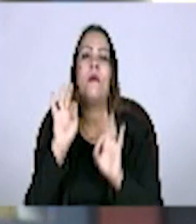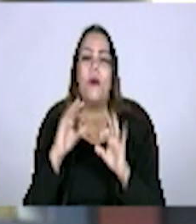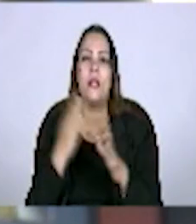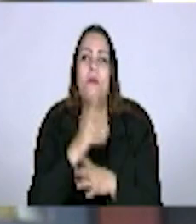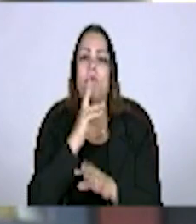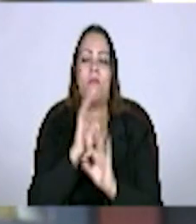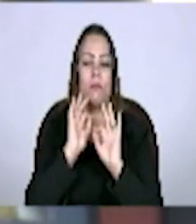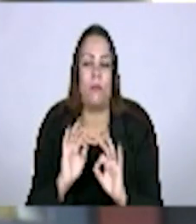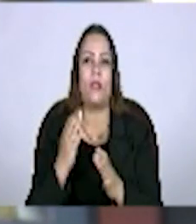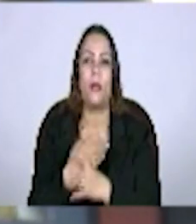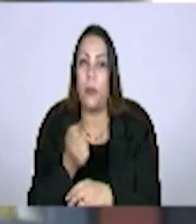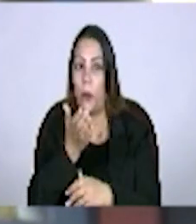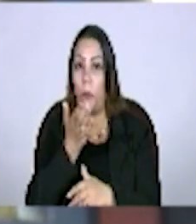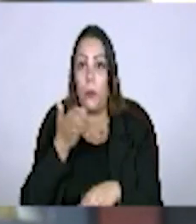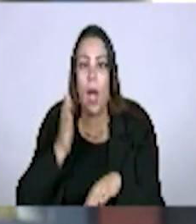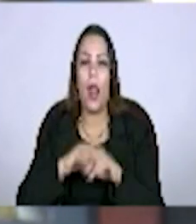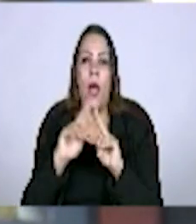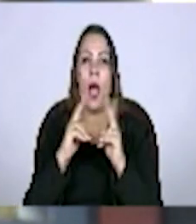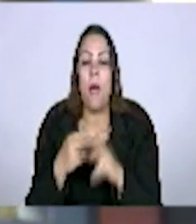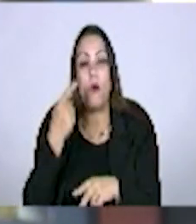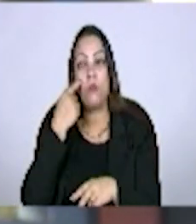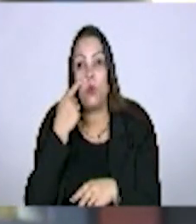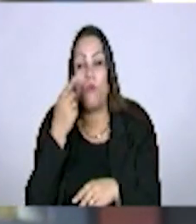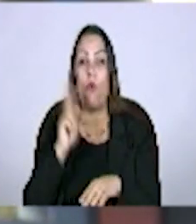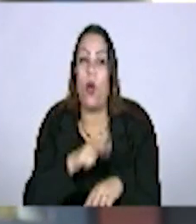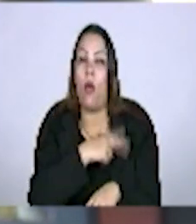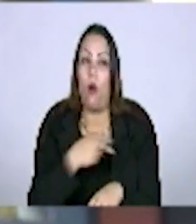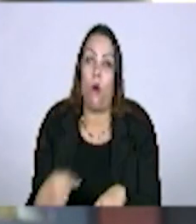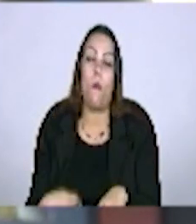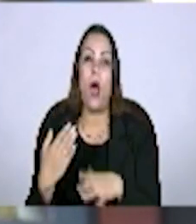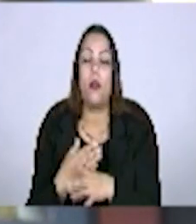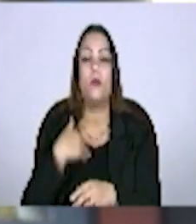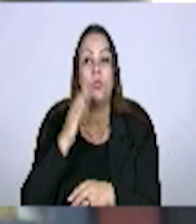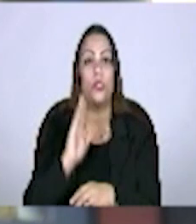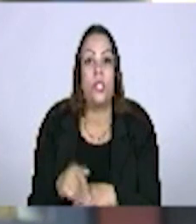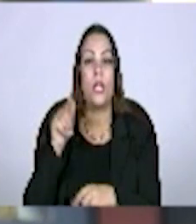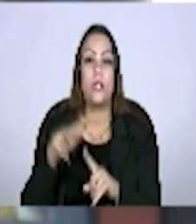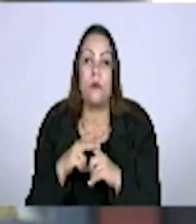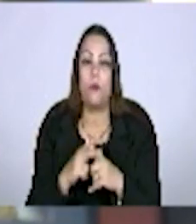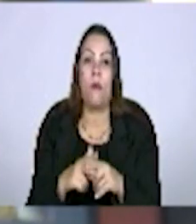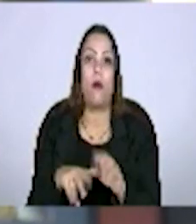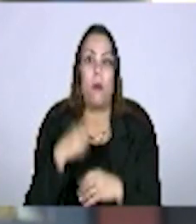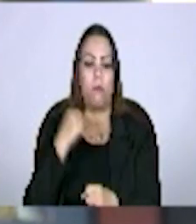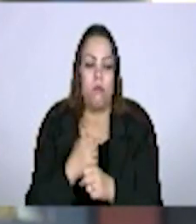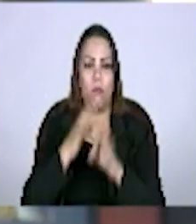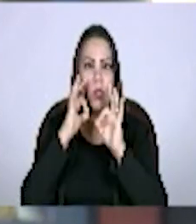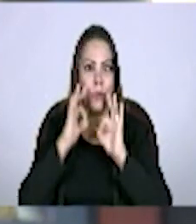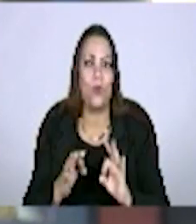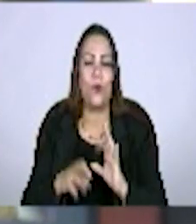صعيد الانفاق العام وعلى صعيد الانفاق الحكومي حتى تستطيع هذه الصناعه يشتد عودها